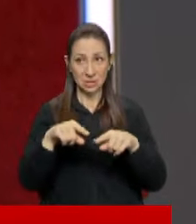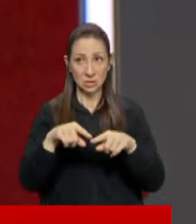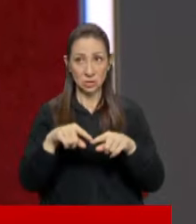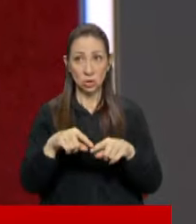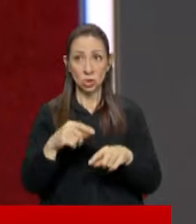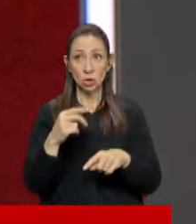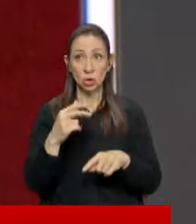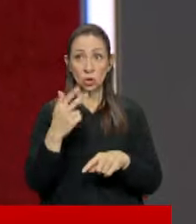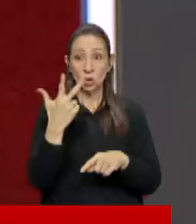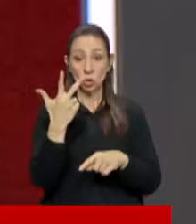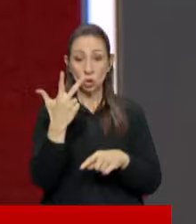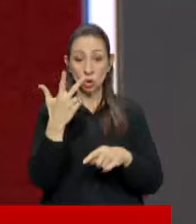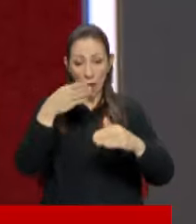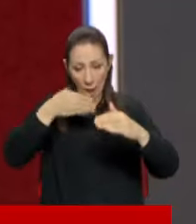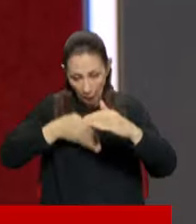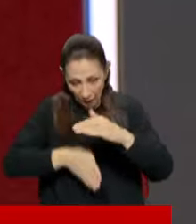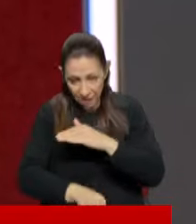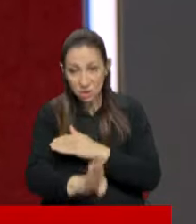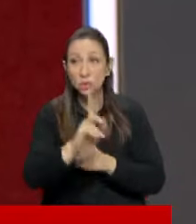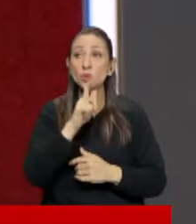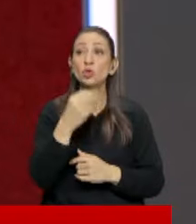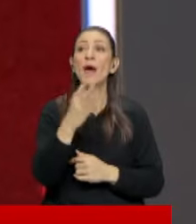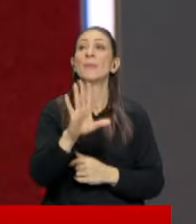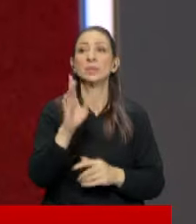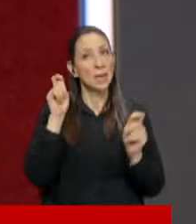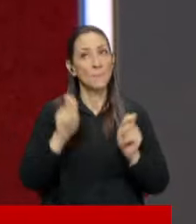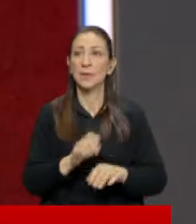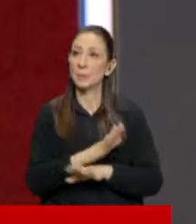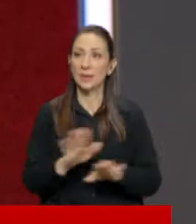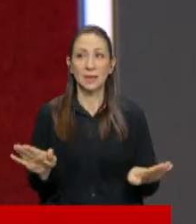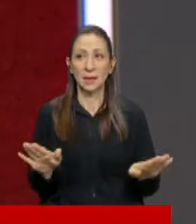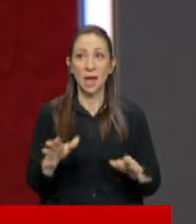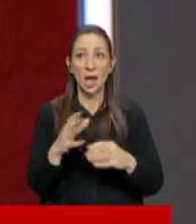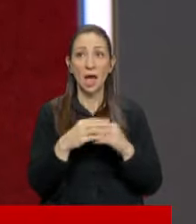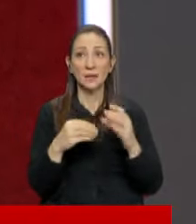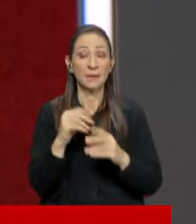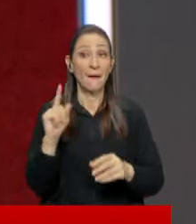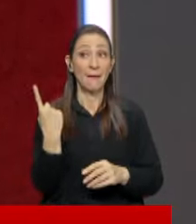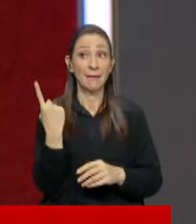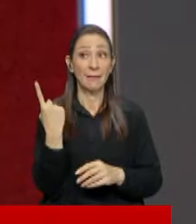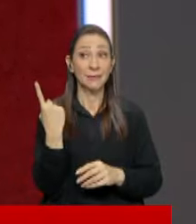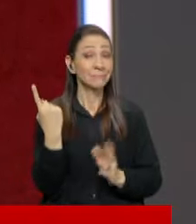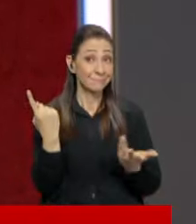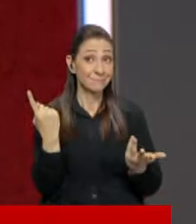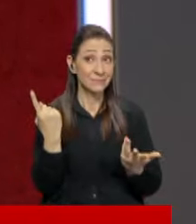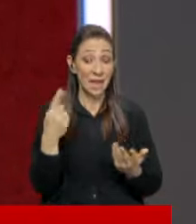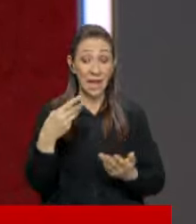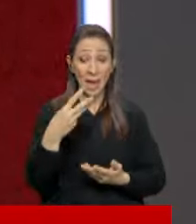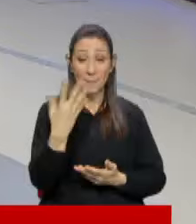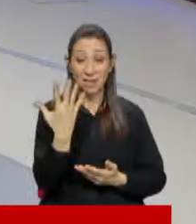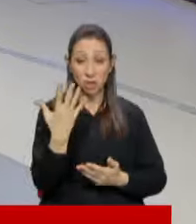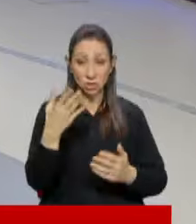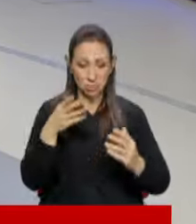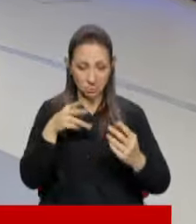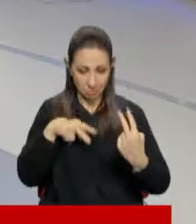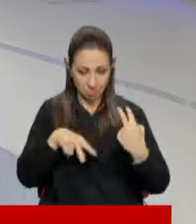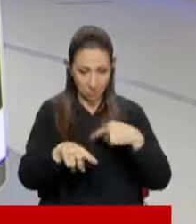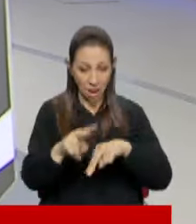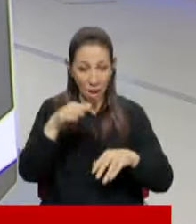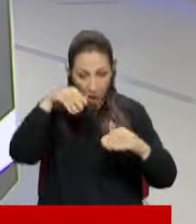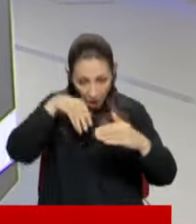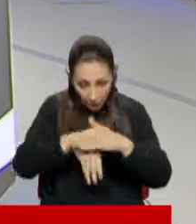3 alt geçit sözü vermemiştik. 3 alt geçit yaptık. Adana'da ilktir. E5'in altında